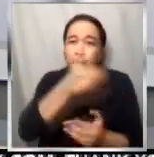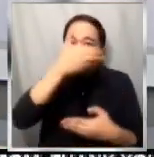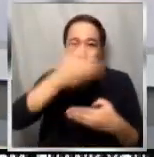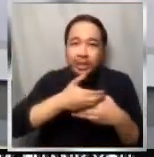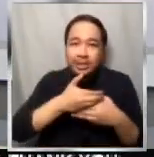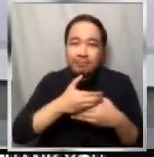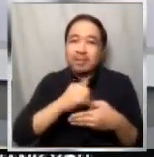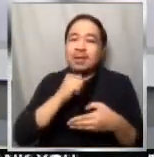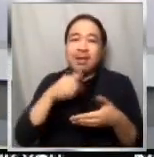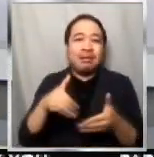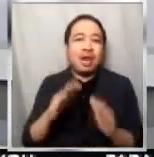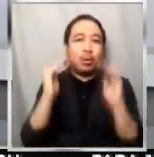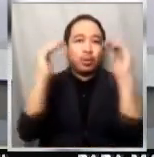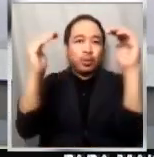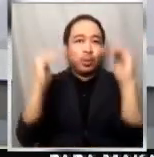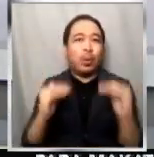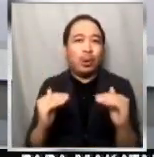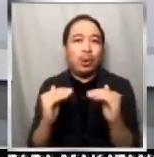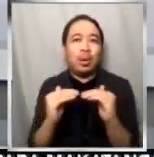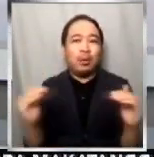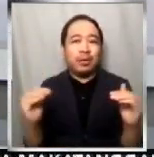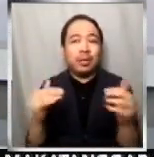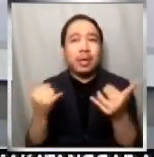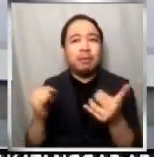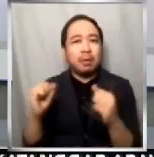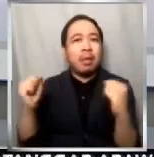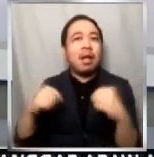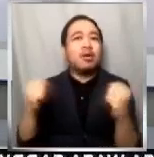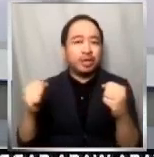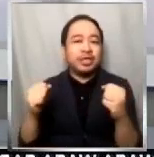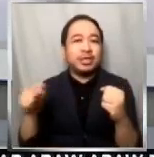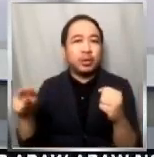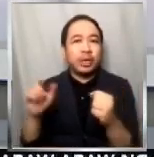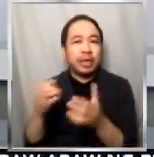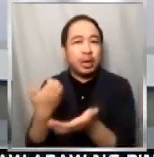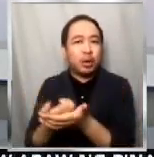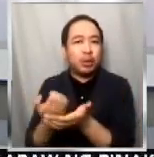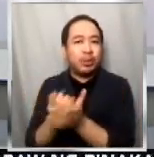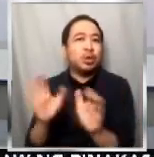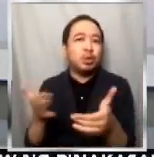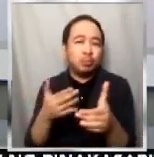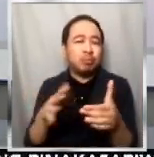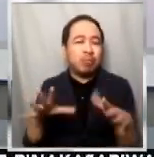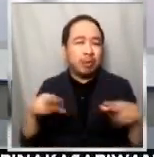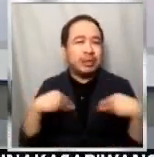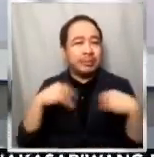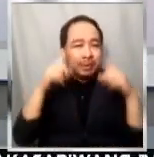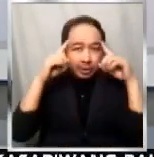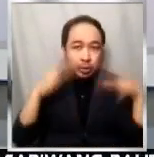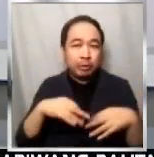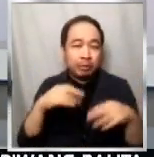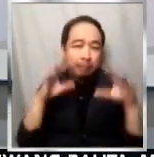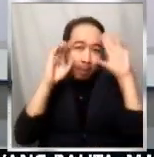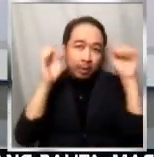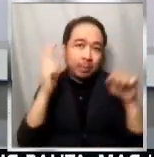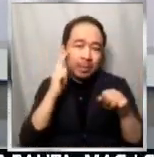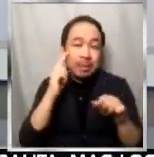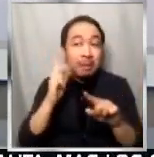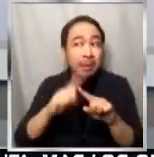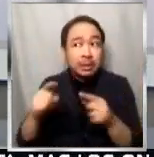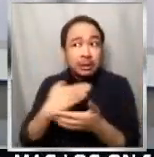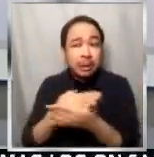naman ang sektor ng ekonomiya sa desisyon ng Pangulo. Pero ang sabi ng ilang negosyante, huwag naman daw sanang abutin ito ng